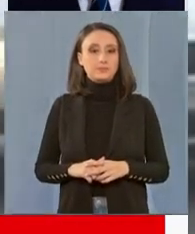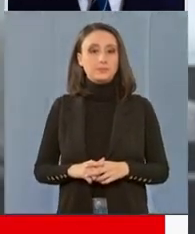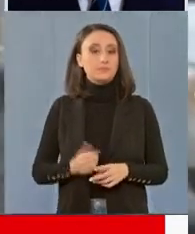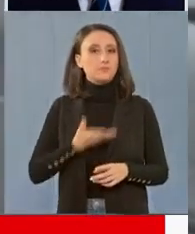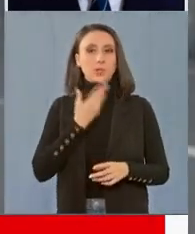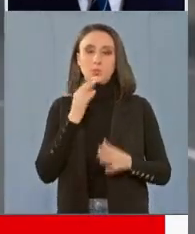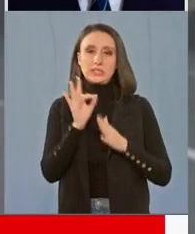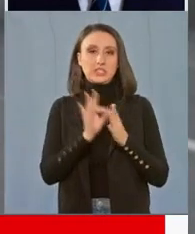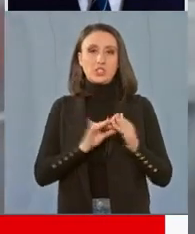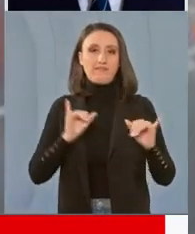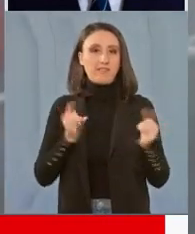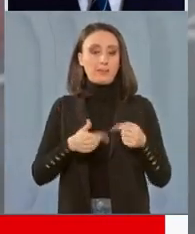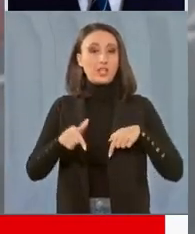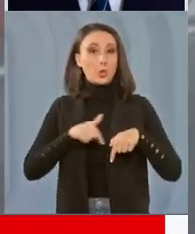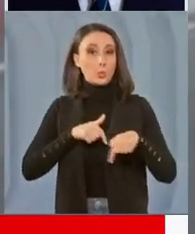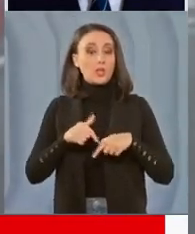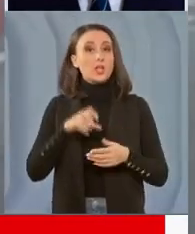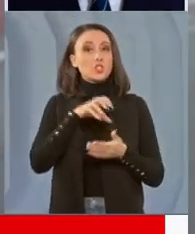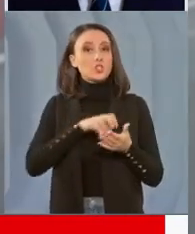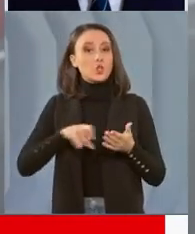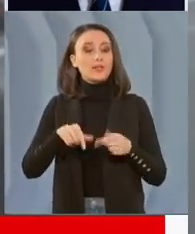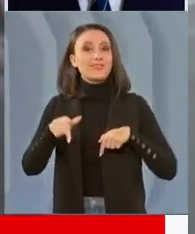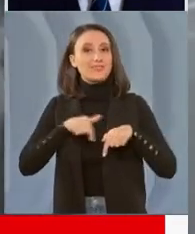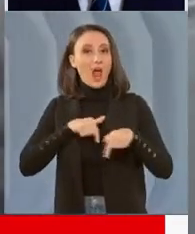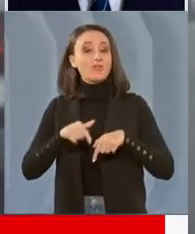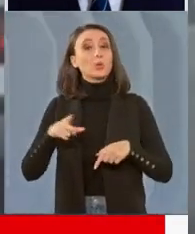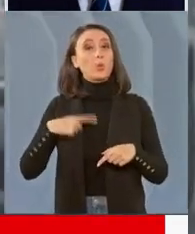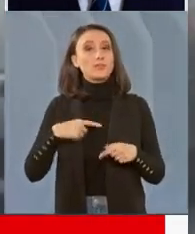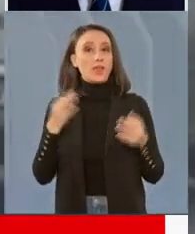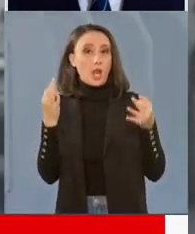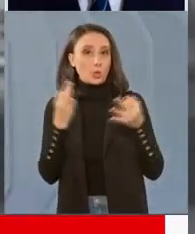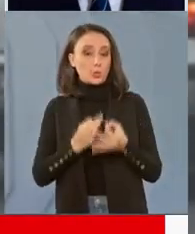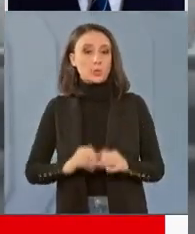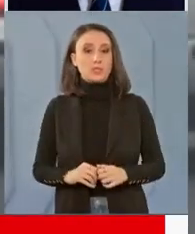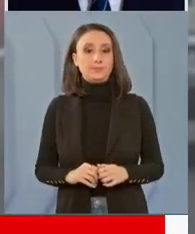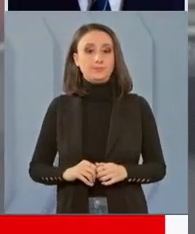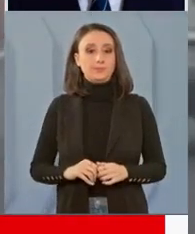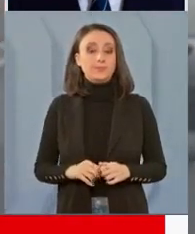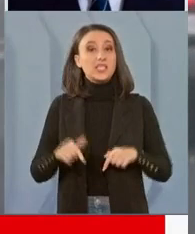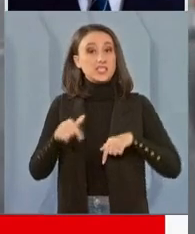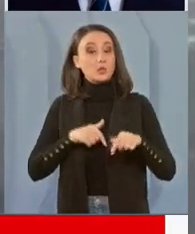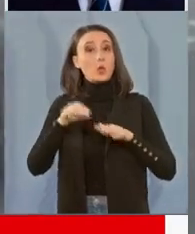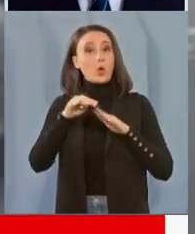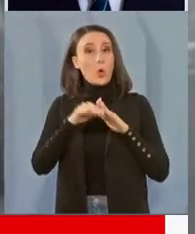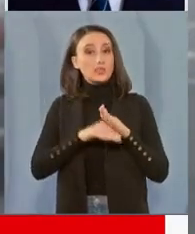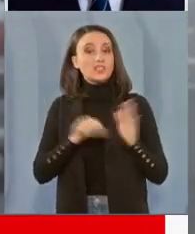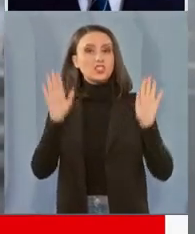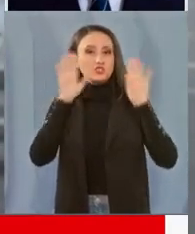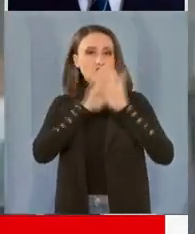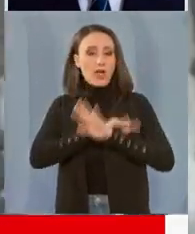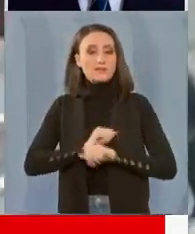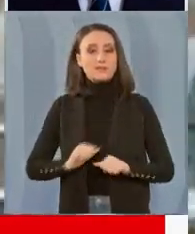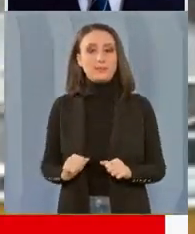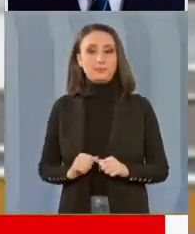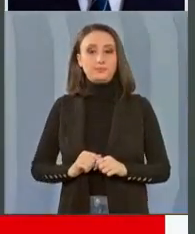sunt înregistrate evenimente rutiere în zonă, traficul rutier este redus. De asemenea, se circulă în condiții de ceață